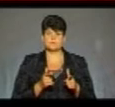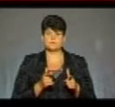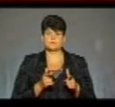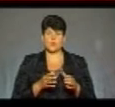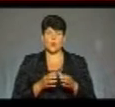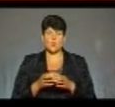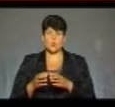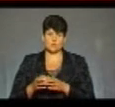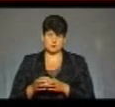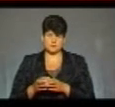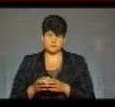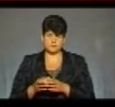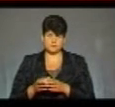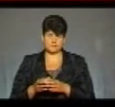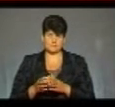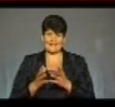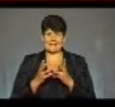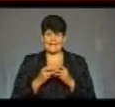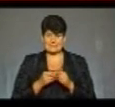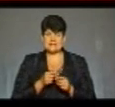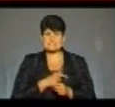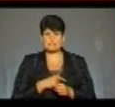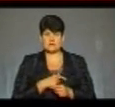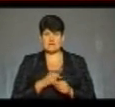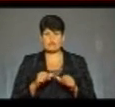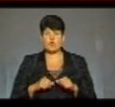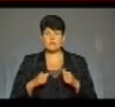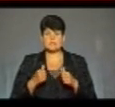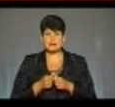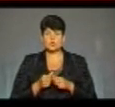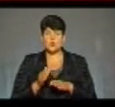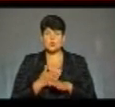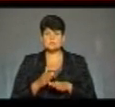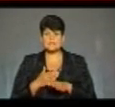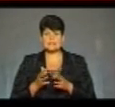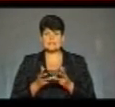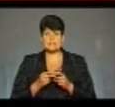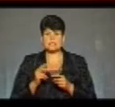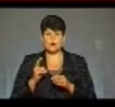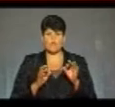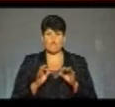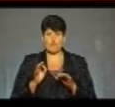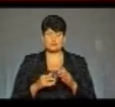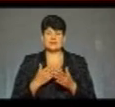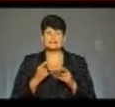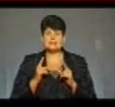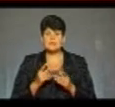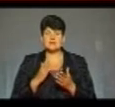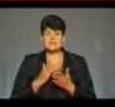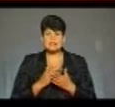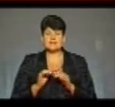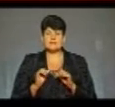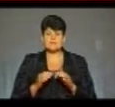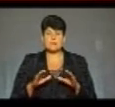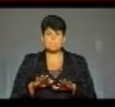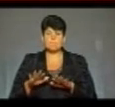підготовчих груп кількість депутатів в комітетах вона розподілялася відповідно до кількості квот. Тобто навіть при наявності керівних посад тієї